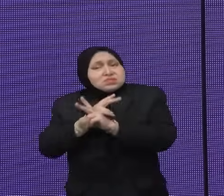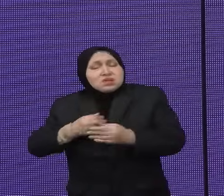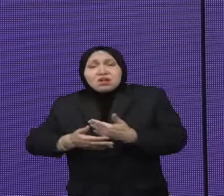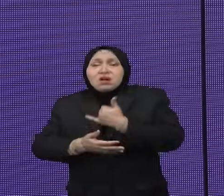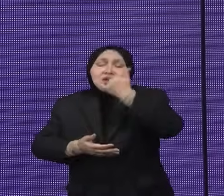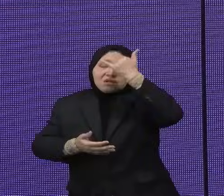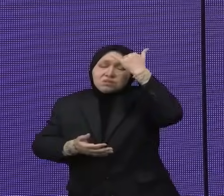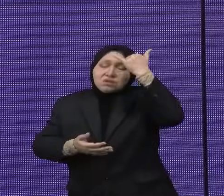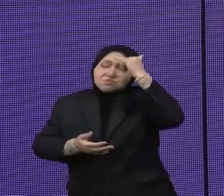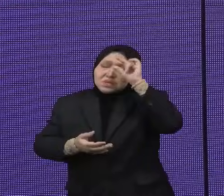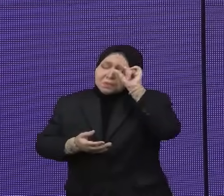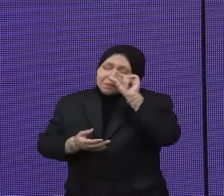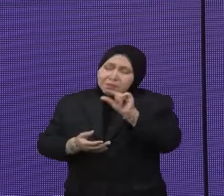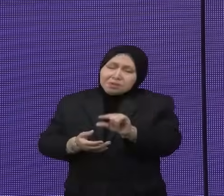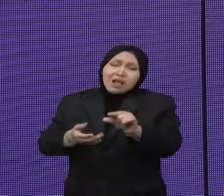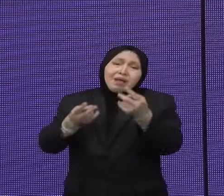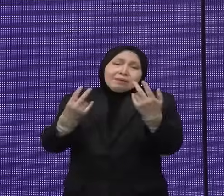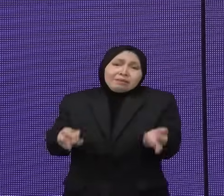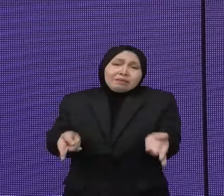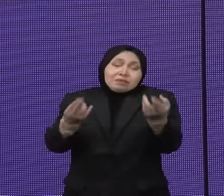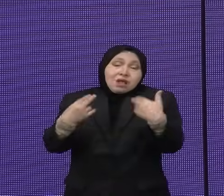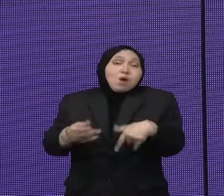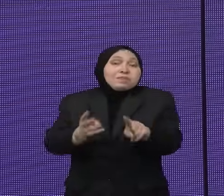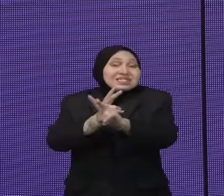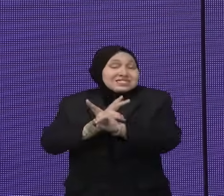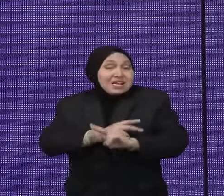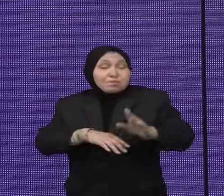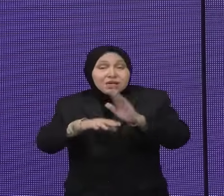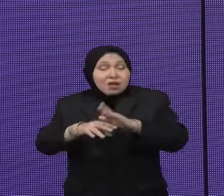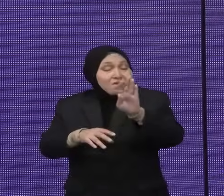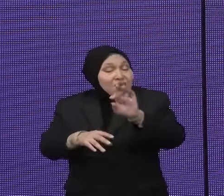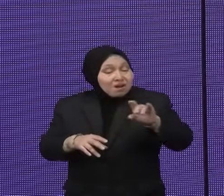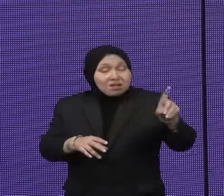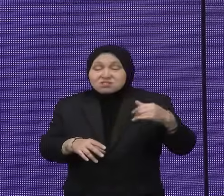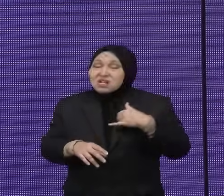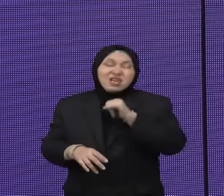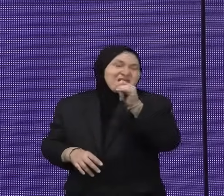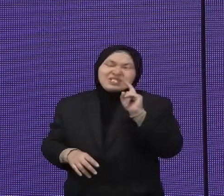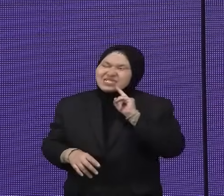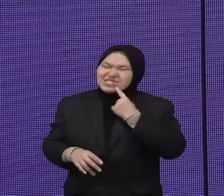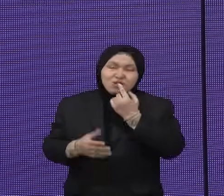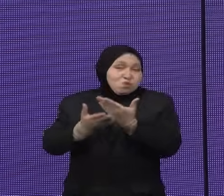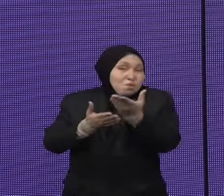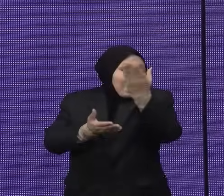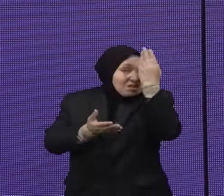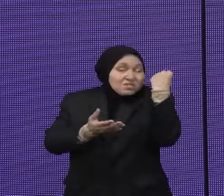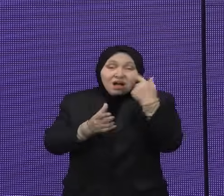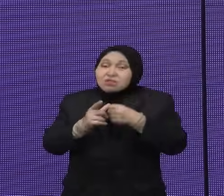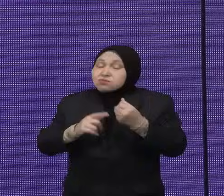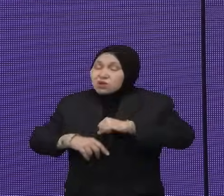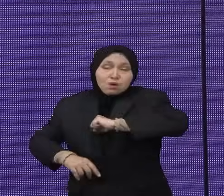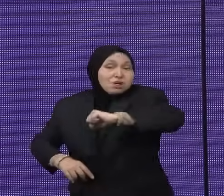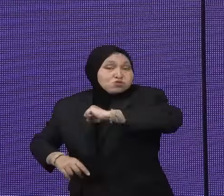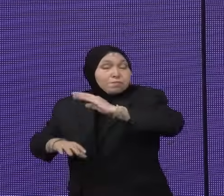ni pandang ringan contohnya. Ataupun menjaga kepada faraid ini saya tak serius untuk belajar ataupun saya